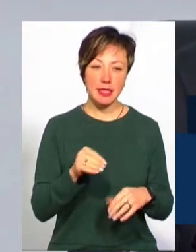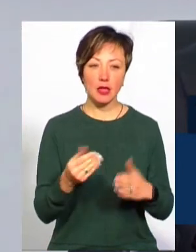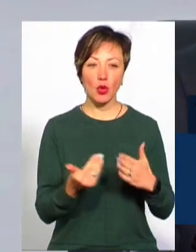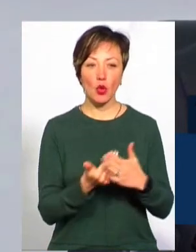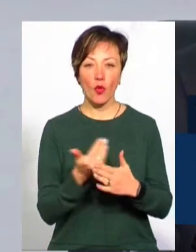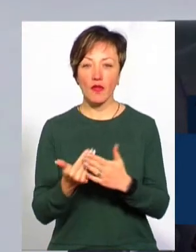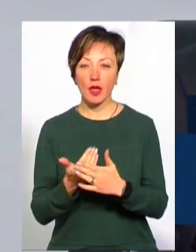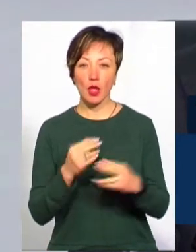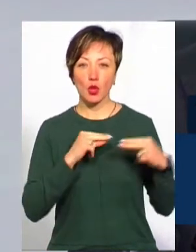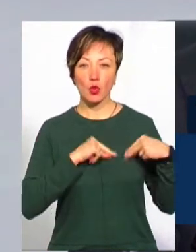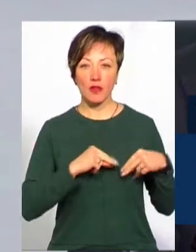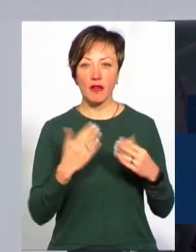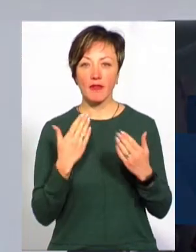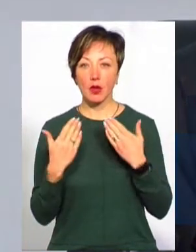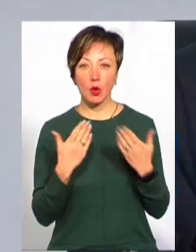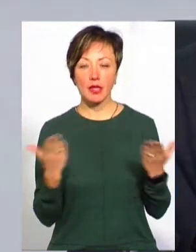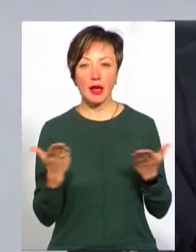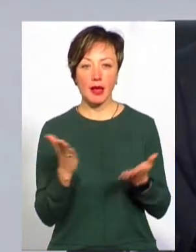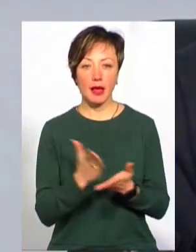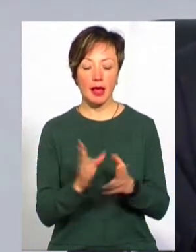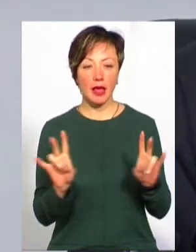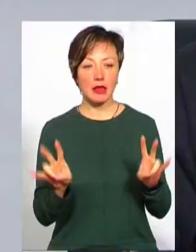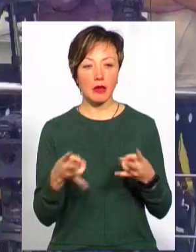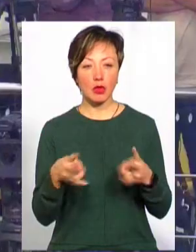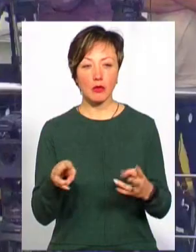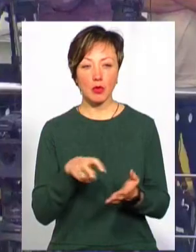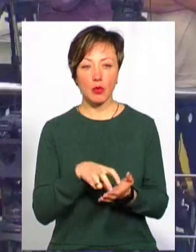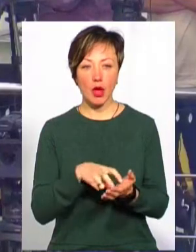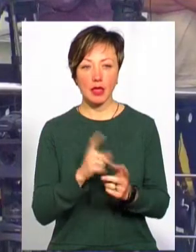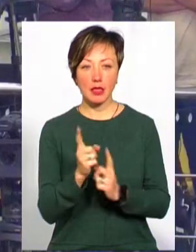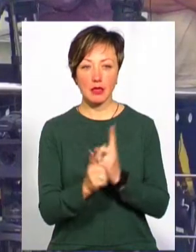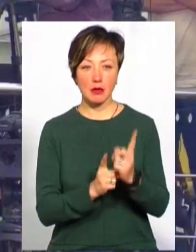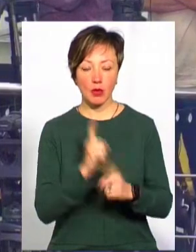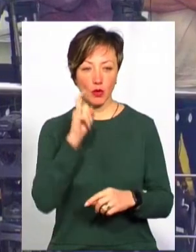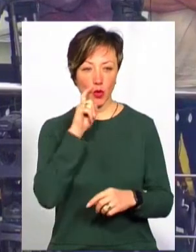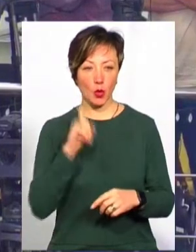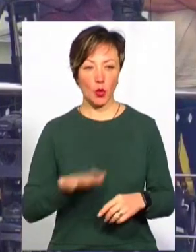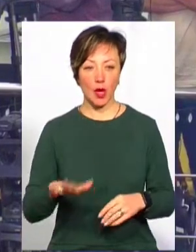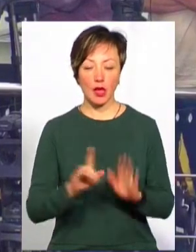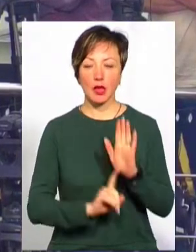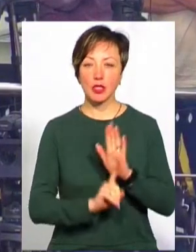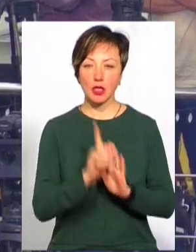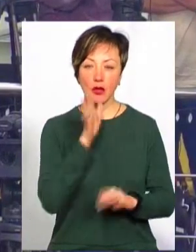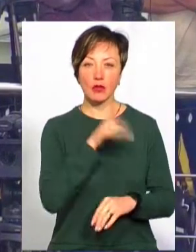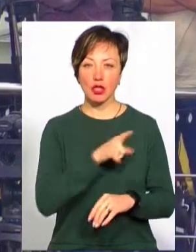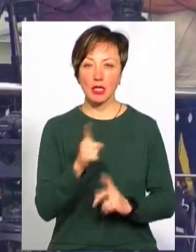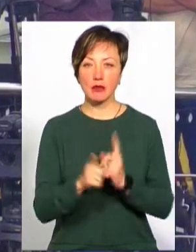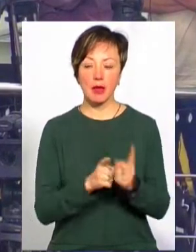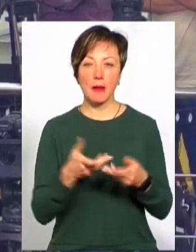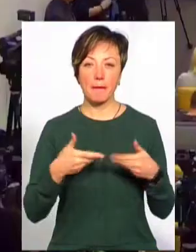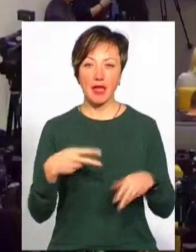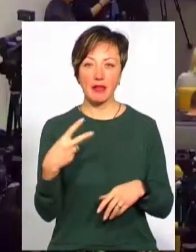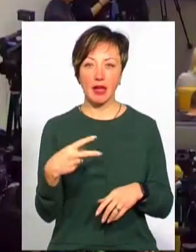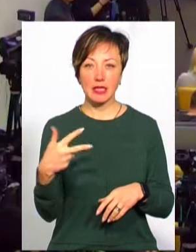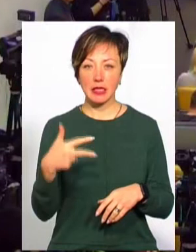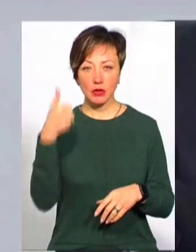трудові відносини, які є. І не потрібно боятися змінювати Україну. Настав час її змінювати. Ми 20-30 років